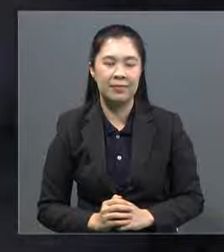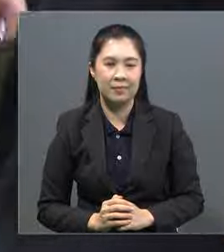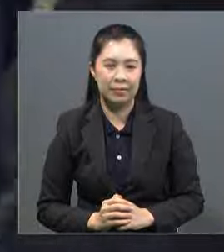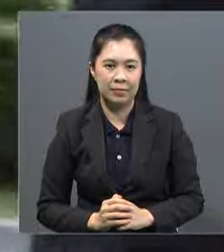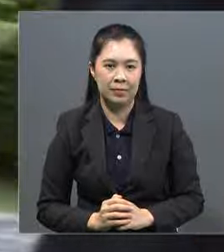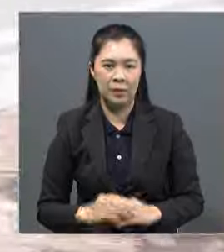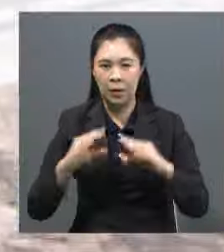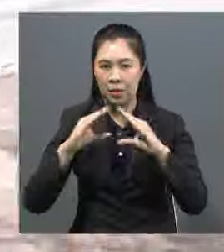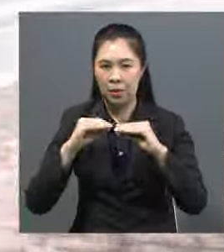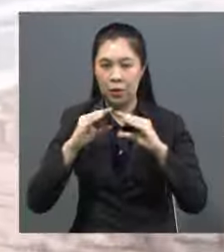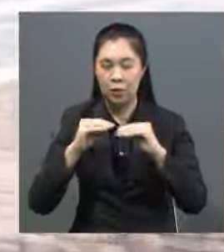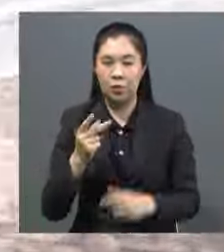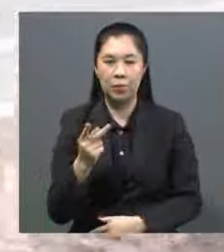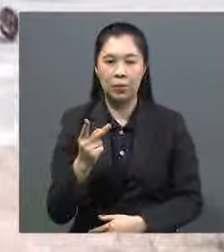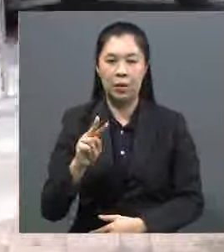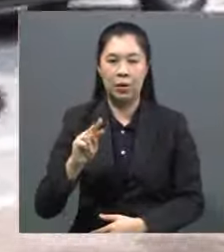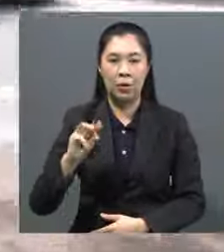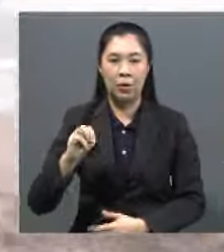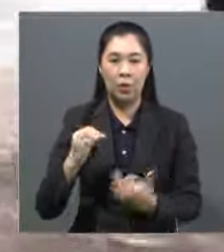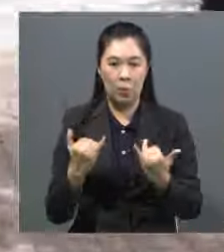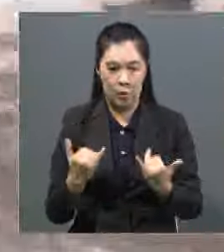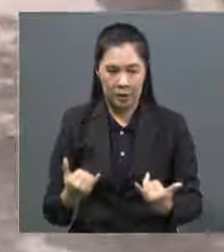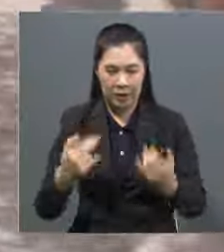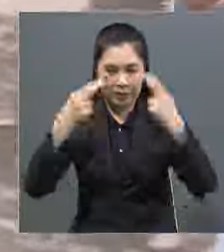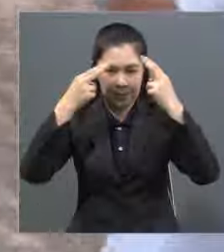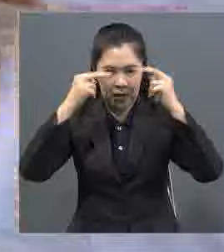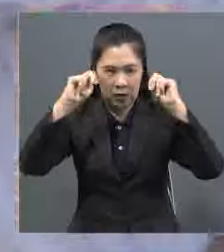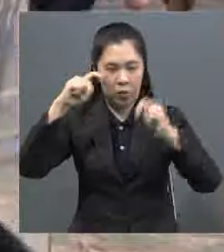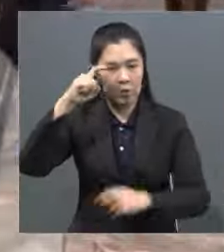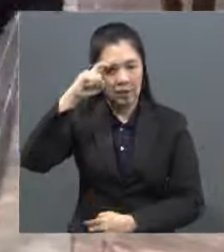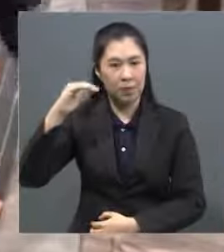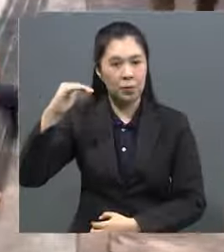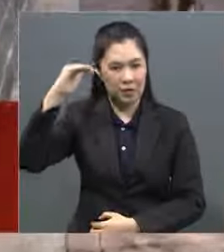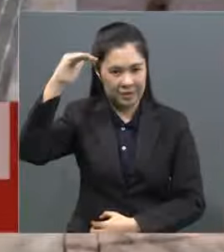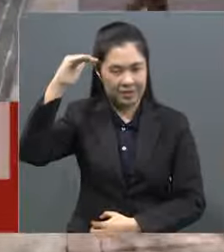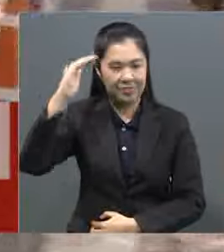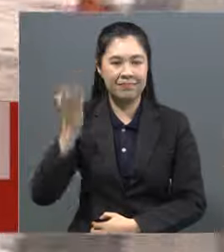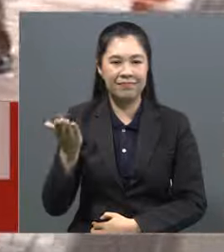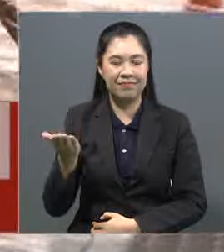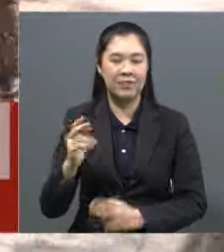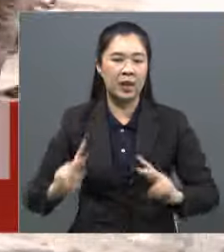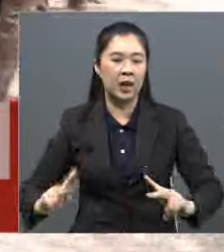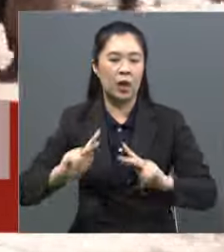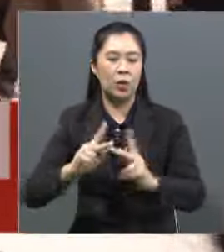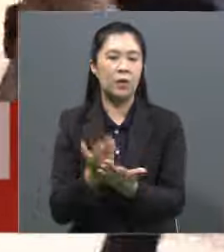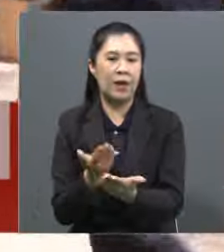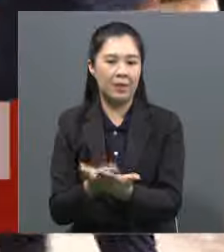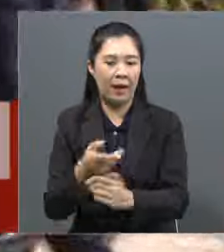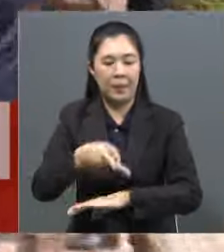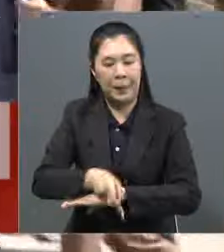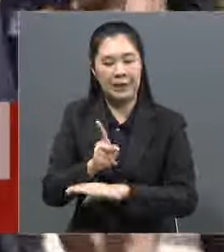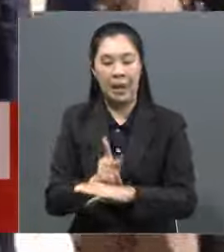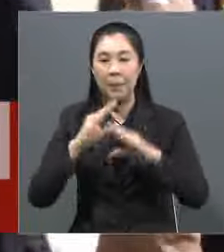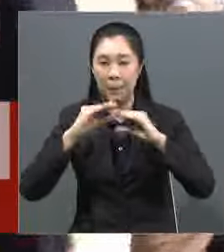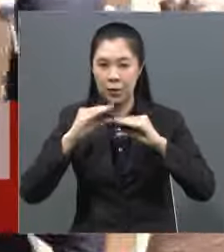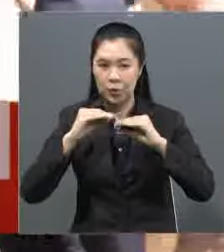การประชุมคณะรัฐมนตรีวันนี้มีนายเศรษฐาทวีสินนายกรัฐมนตรีและรัฐมนตรีว่าการกระทรวงการคลังเป็นประธานการประชุมโด